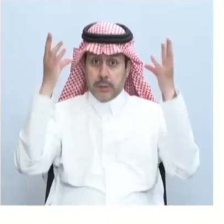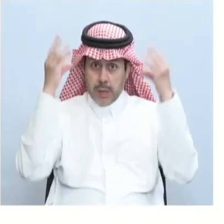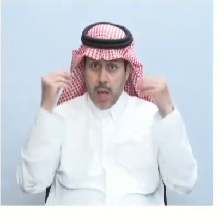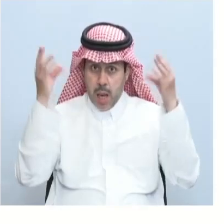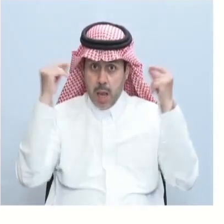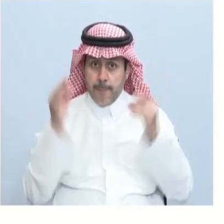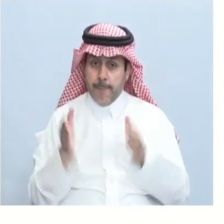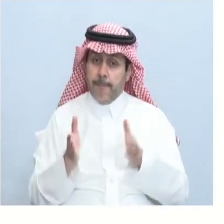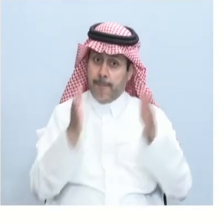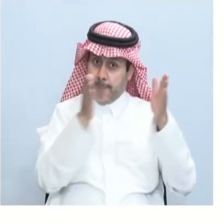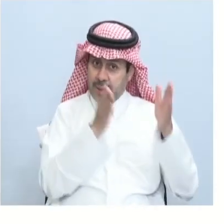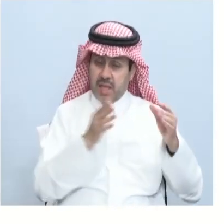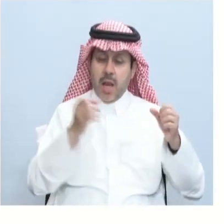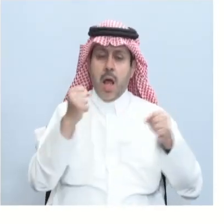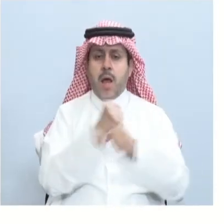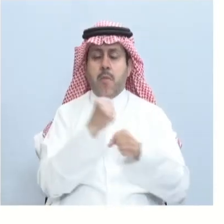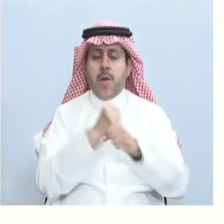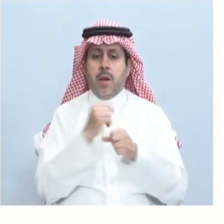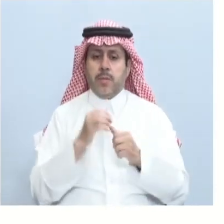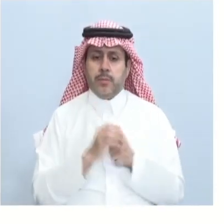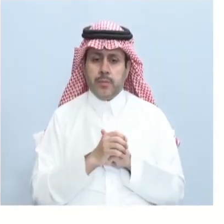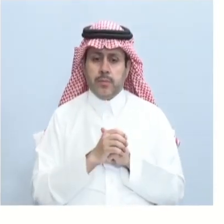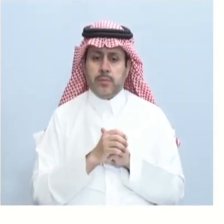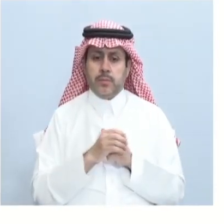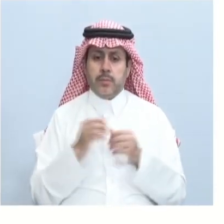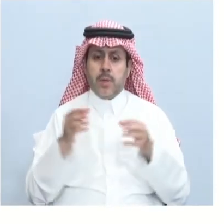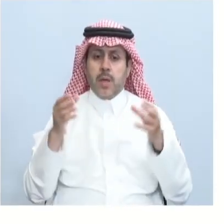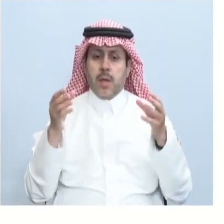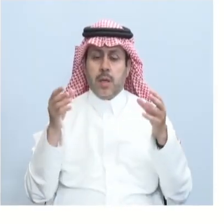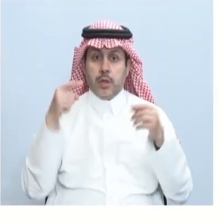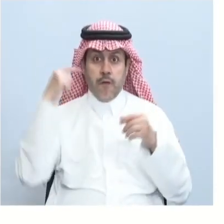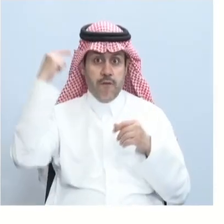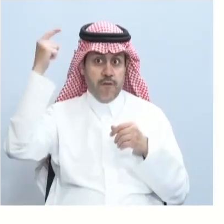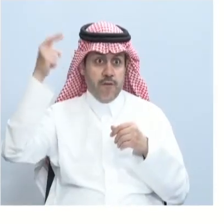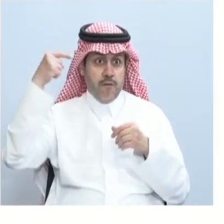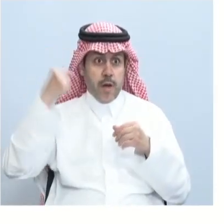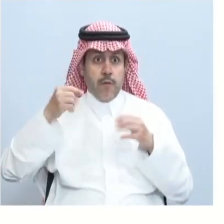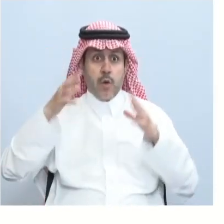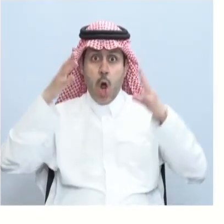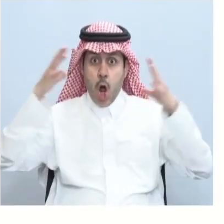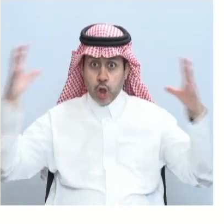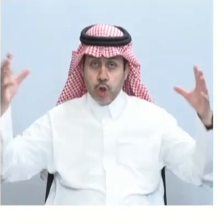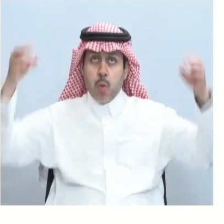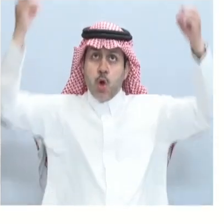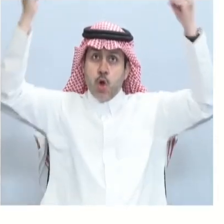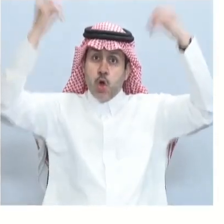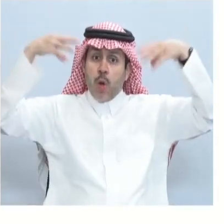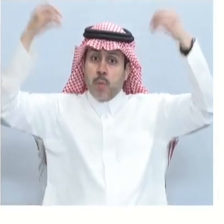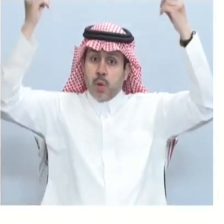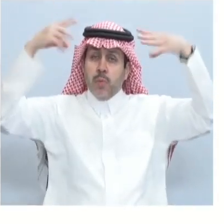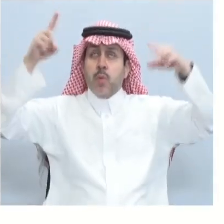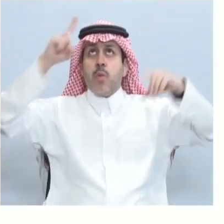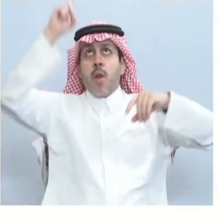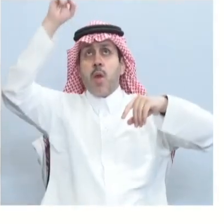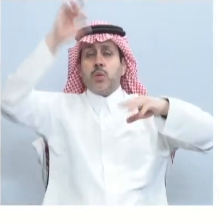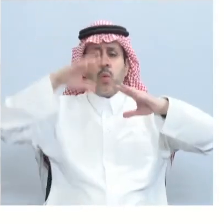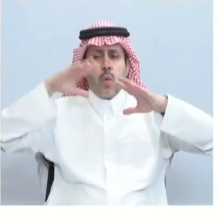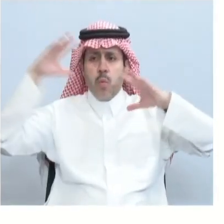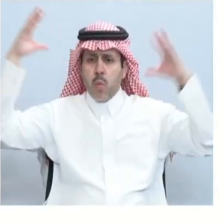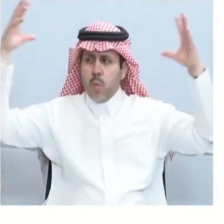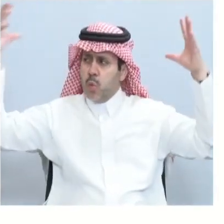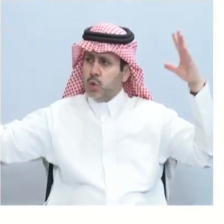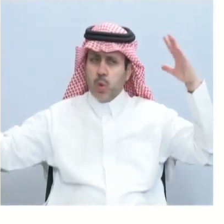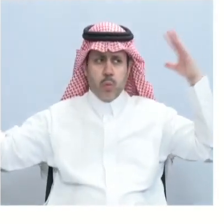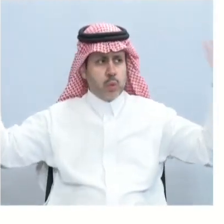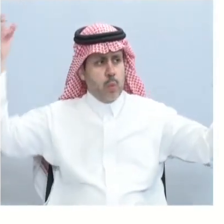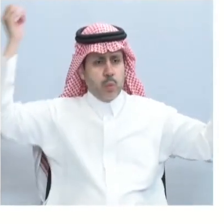لاعمل اتعلم لاعمل اتامل في حجم النعم التي تحيط بي من كل